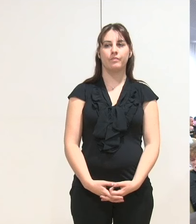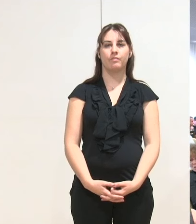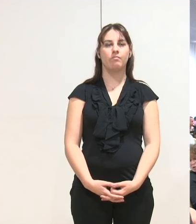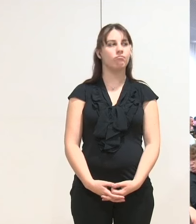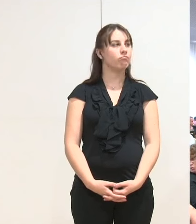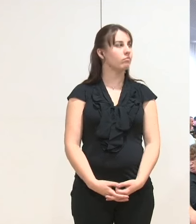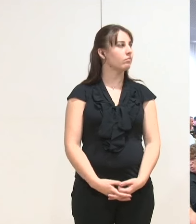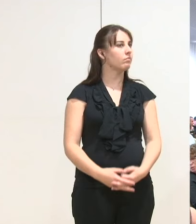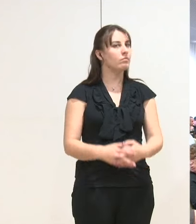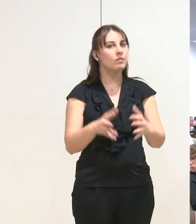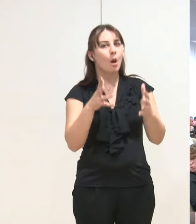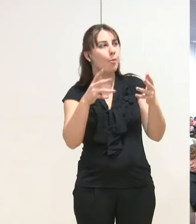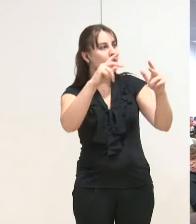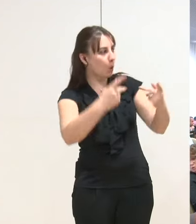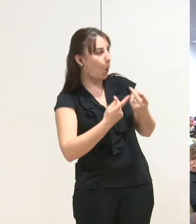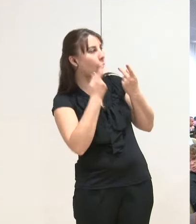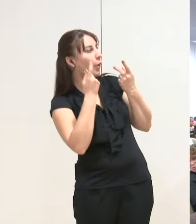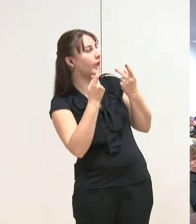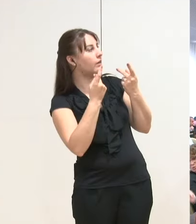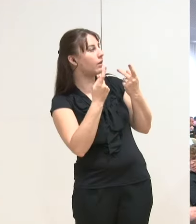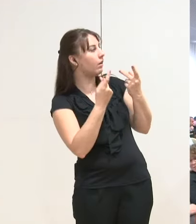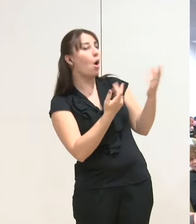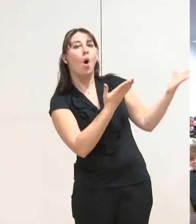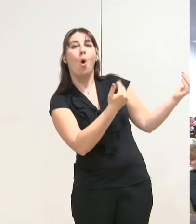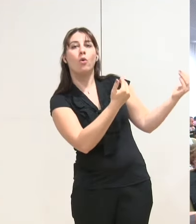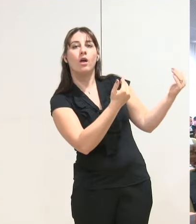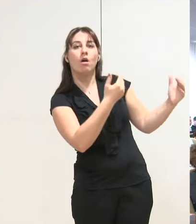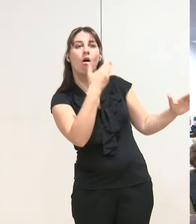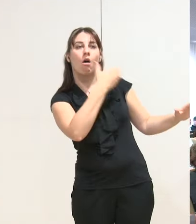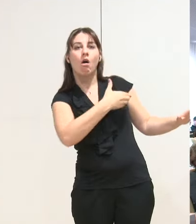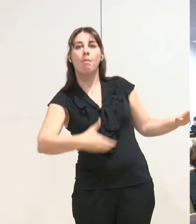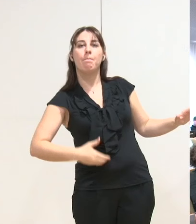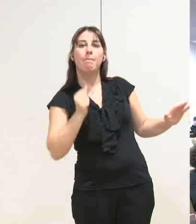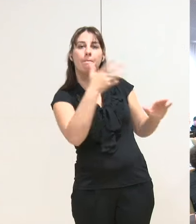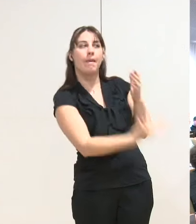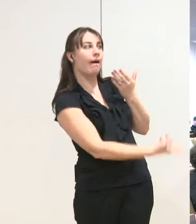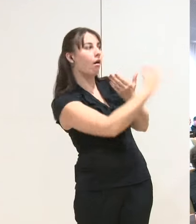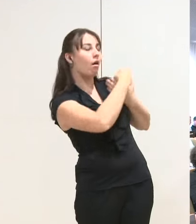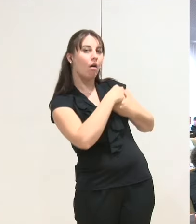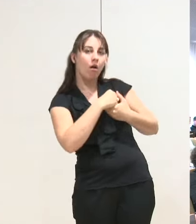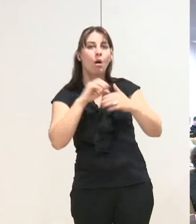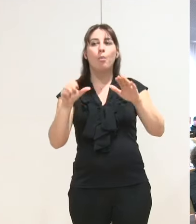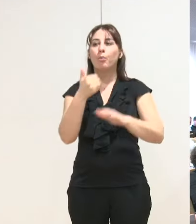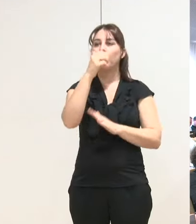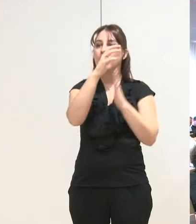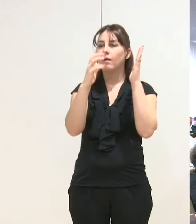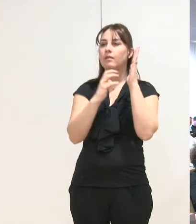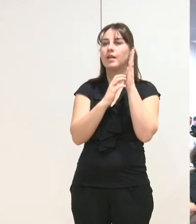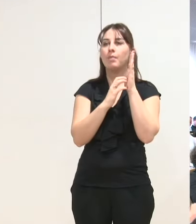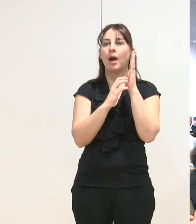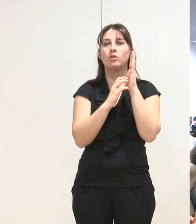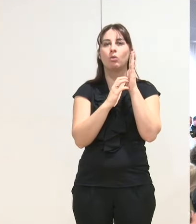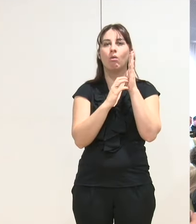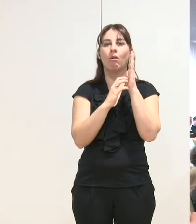peut-être si vous m'y autorisez en attendant que Monsieur le Maire revienne peut-être pouvons-nous aborder la délibération